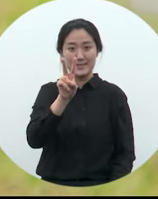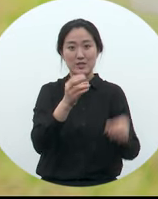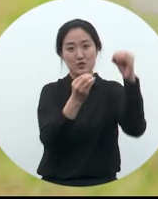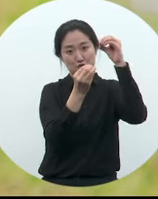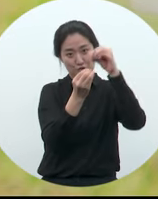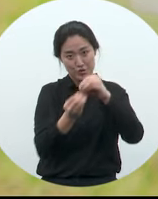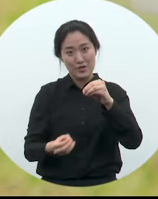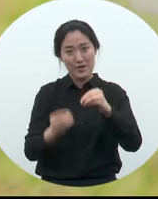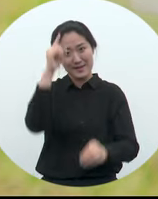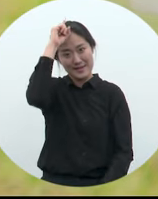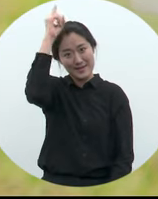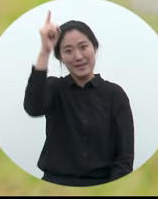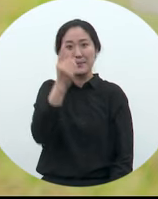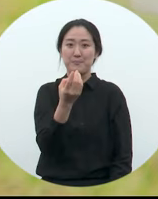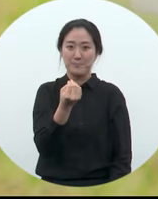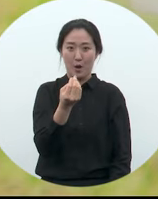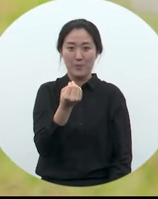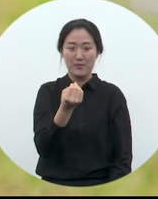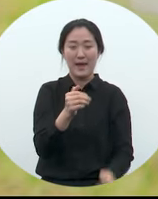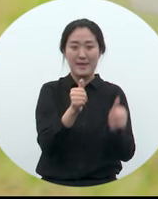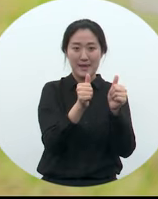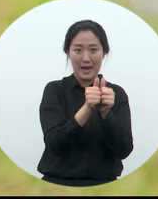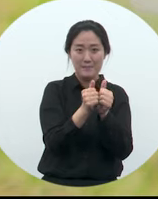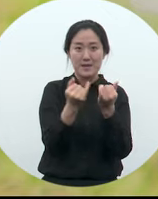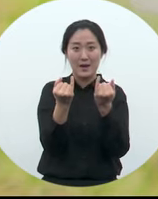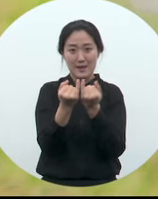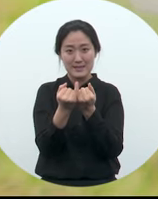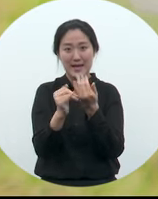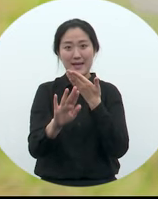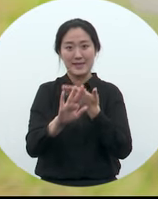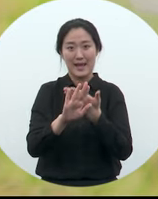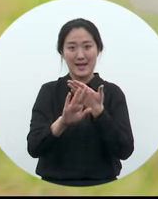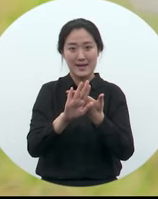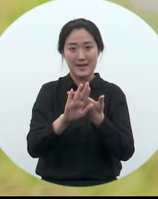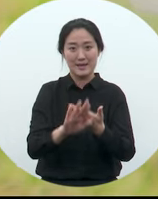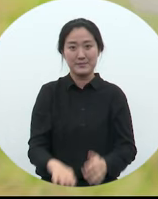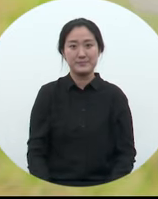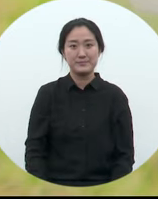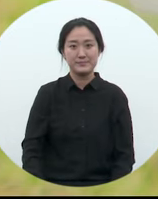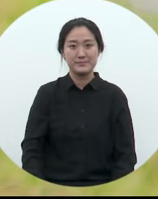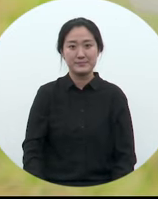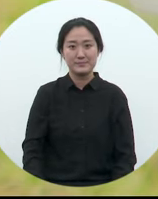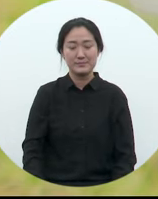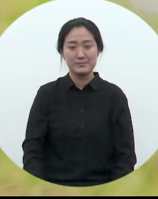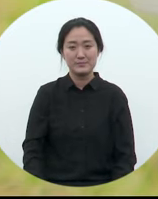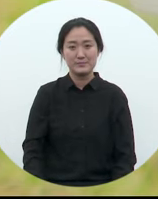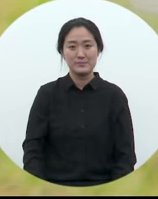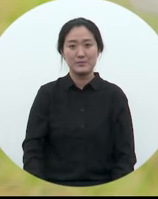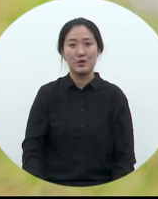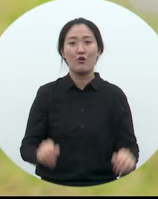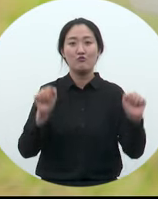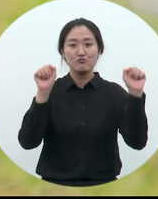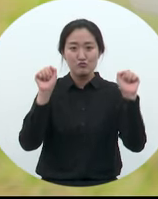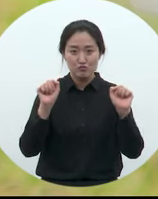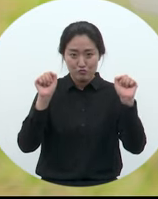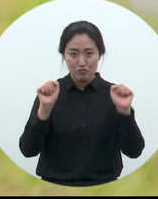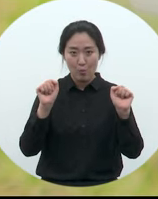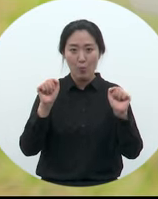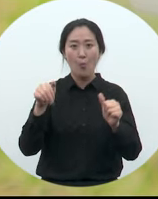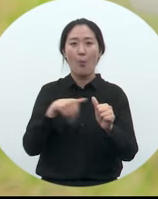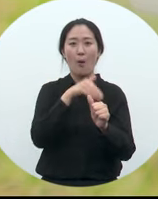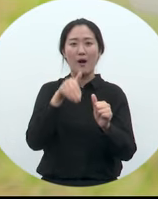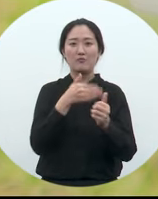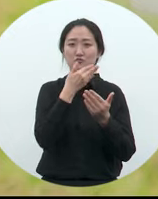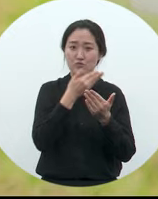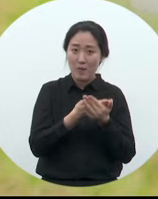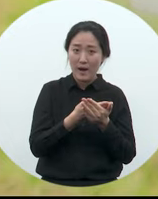반절로 나누는 것이 유전적인 그 키입니다. 그러니까 남자하고 여자가 좀씩 다르죠. 그리고 또 하나는 운동과